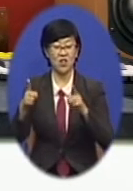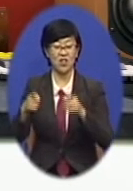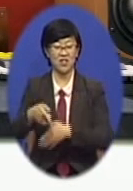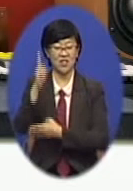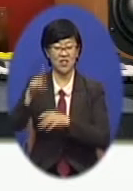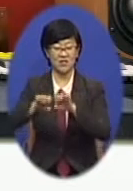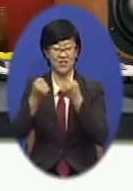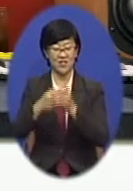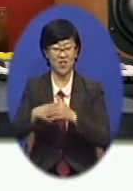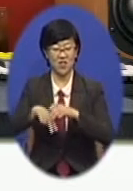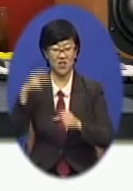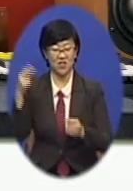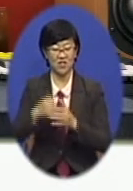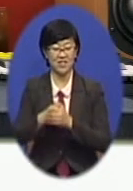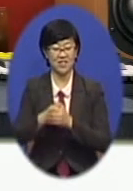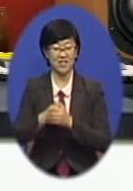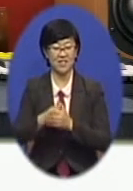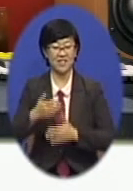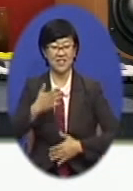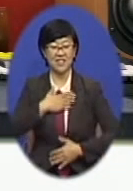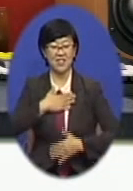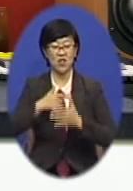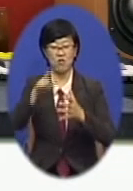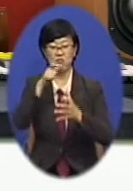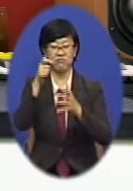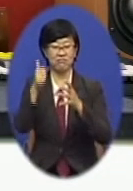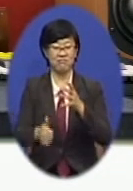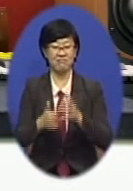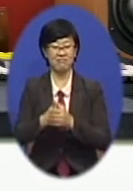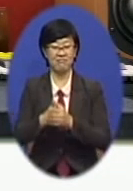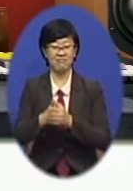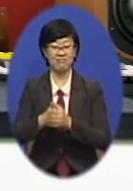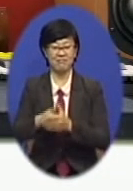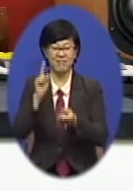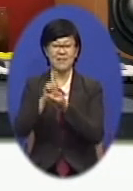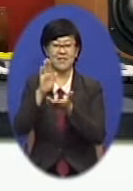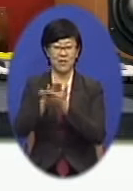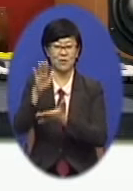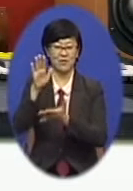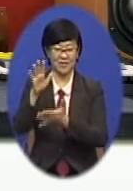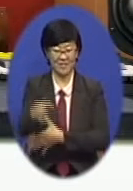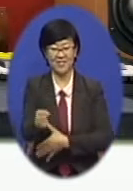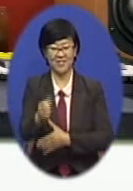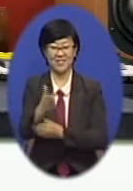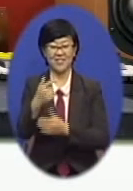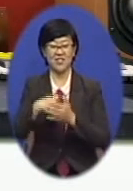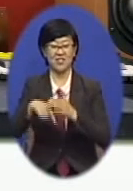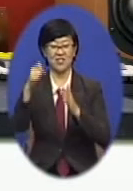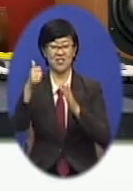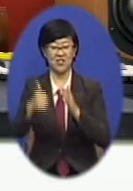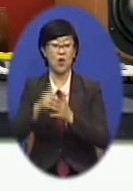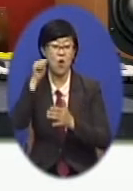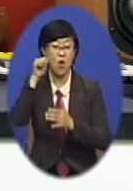낚싯대를 꺾어버리고 옷을 벗어던진 후 내가 차라리 물속에 들어가서 손수 잡아오르내놨다면서 물속에 들어간 지 5일이